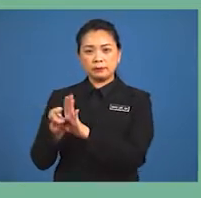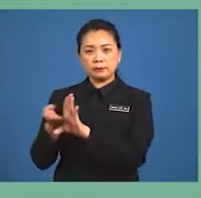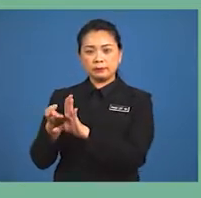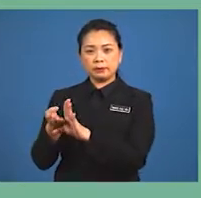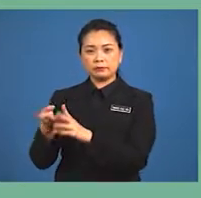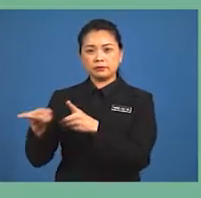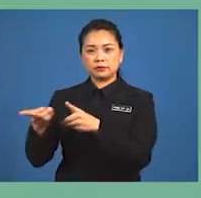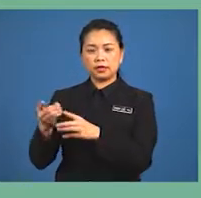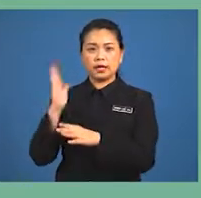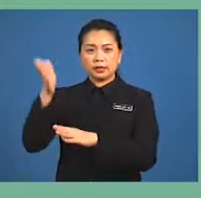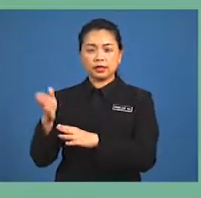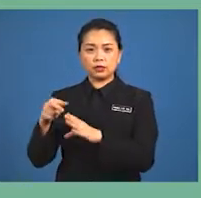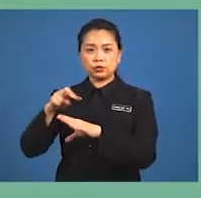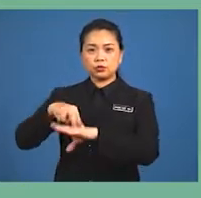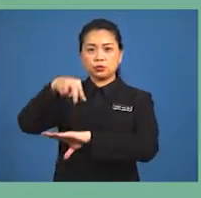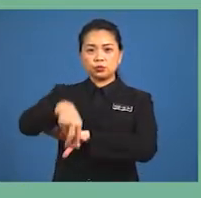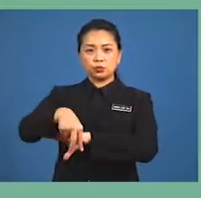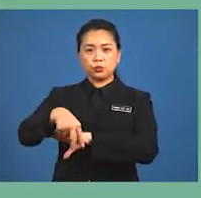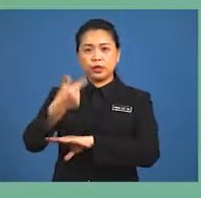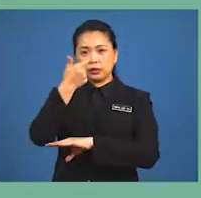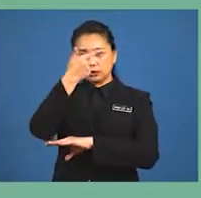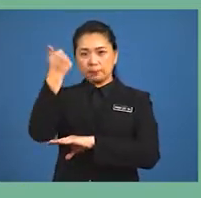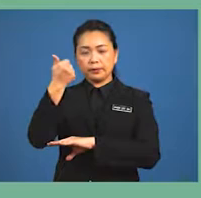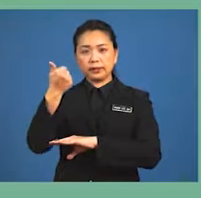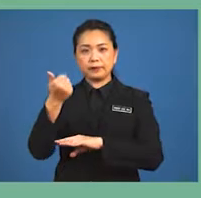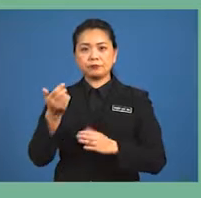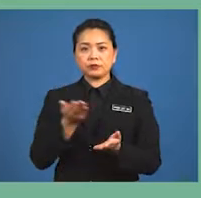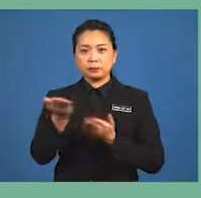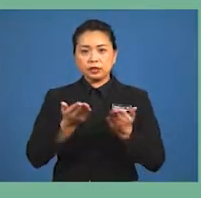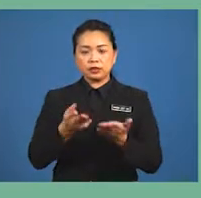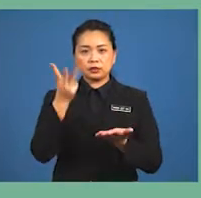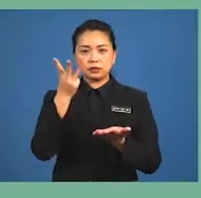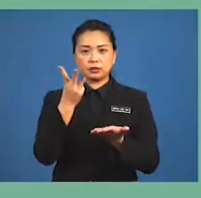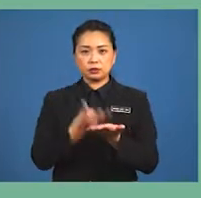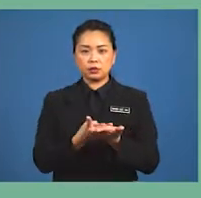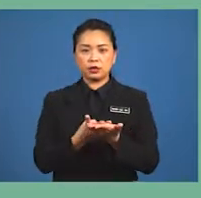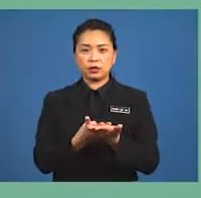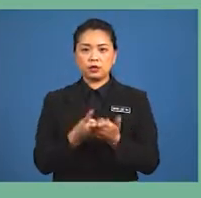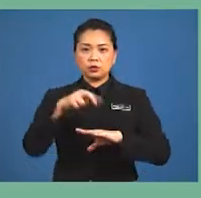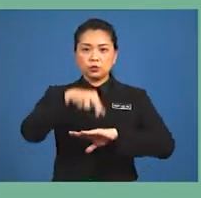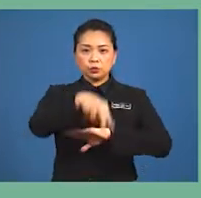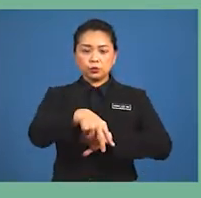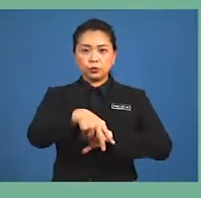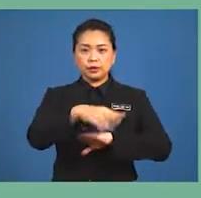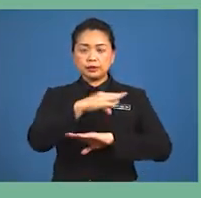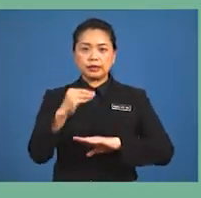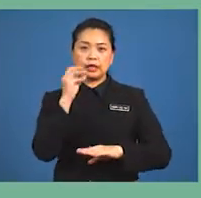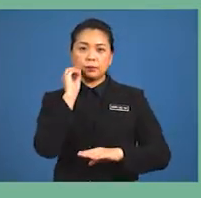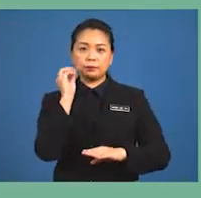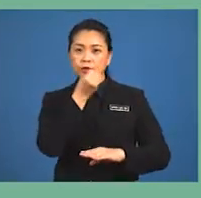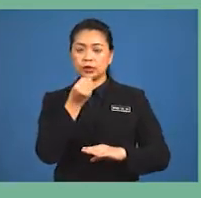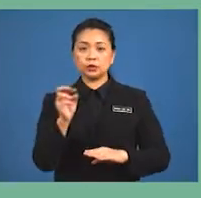akan menurun. Ini menyebabkan penawaran wang menurun dan kadar bunga